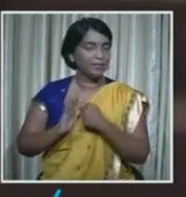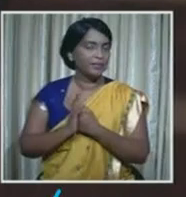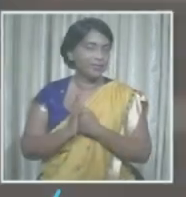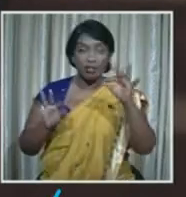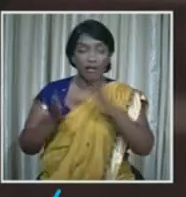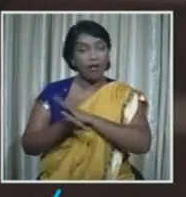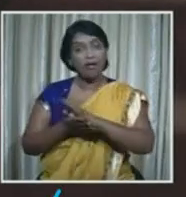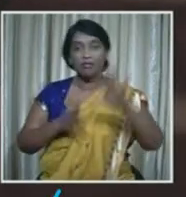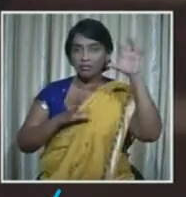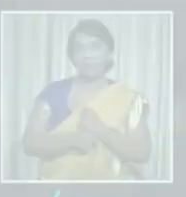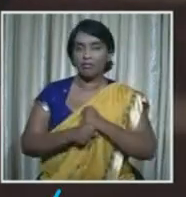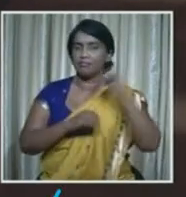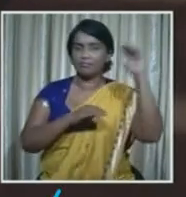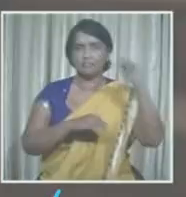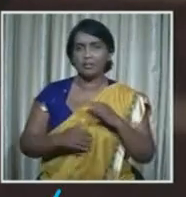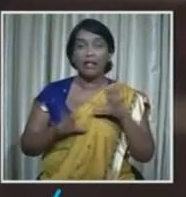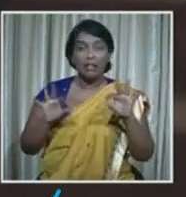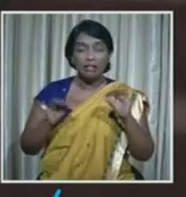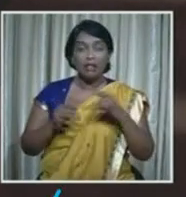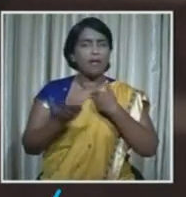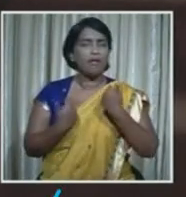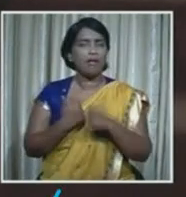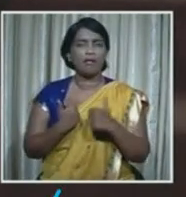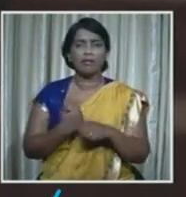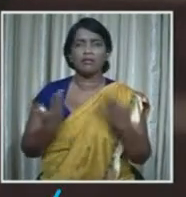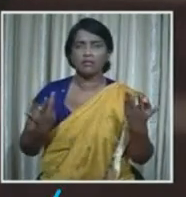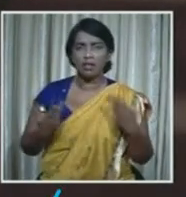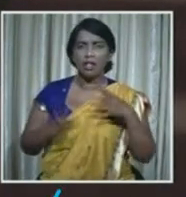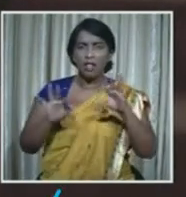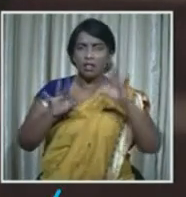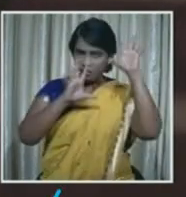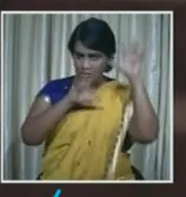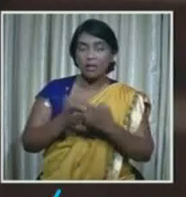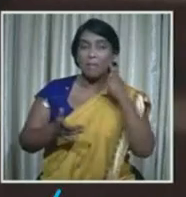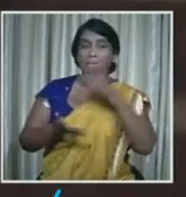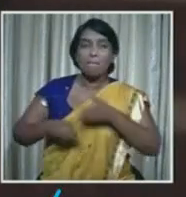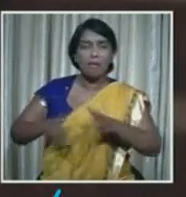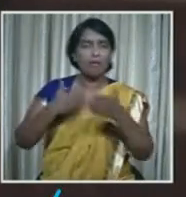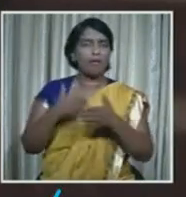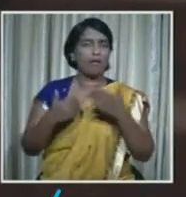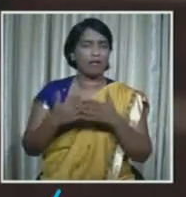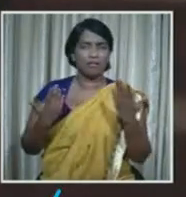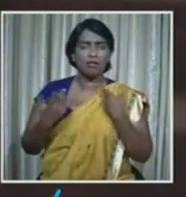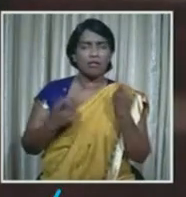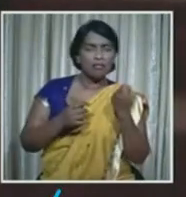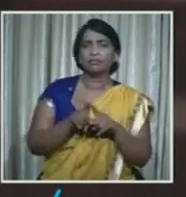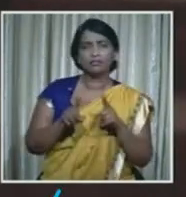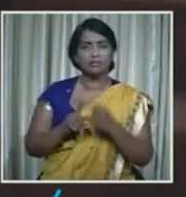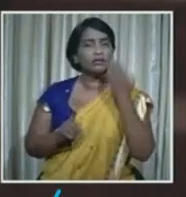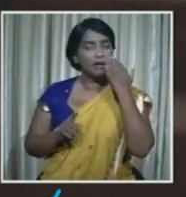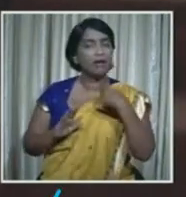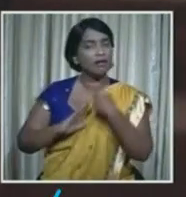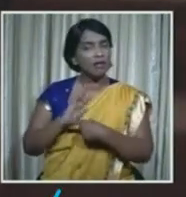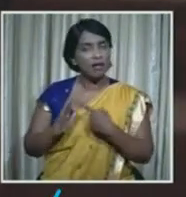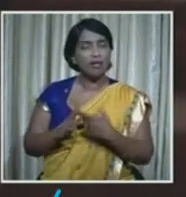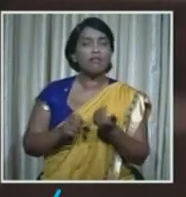අපි මතක් කරා. ආණ්ඩුව ගේන්නේ නැහැ තාර. තාර ගේන්නේ පුද්ගලික අංශයෙන්. ඒතර තාර ඇවිල්ලා ගිලින්නේ නැහැනේ. ඒත ඔබතුමා කියපු ගණන් හිලව් වලින්ම ඔප්පු වෙනවා. මේ රටේ